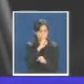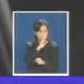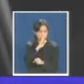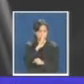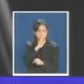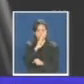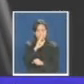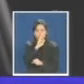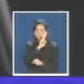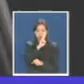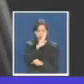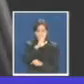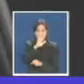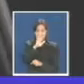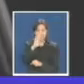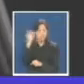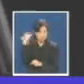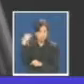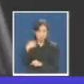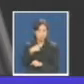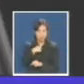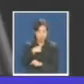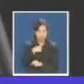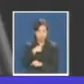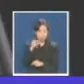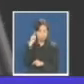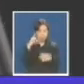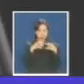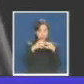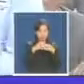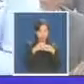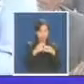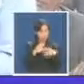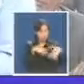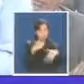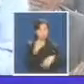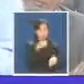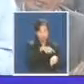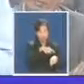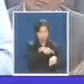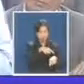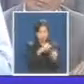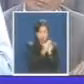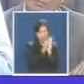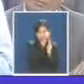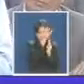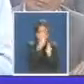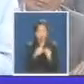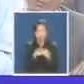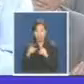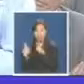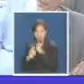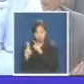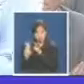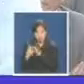ผมเป็นพรรคอันดับ2ผมก็แถลงข่าววันแรกว่า ให้พรรคพลังประชาชนไปจัดตั้งรัฐบาลถ้าจัด